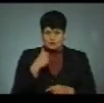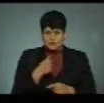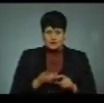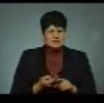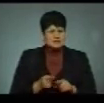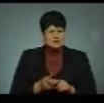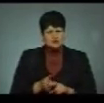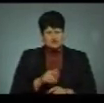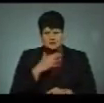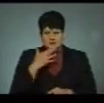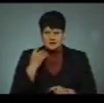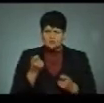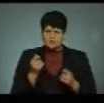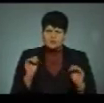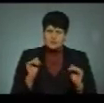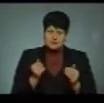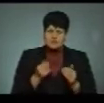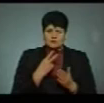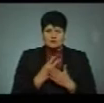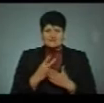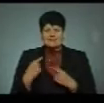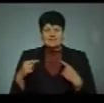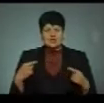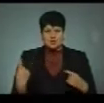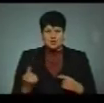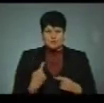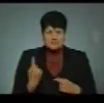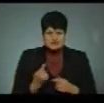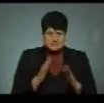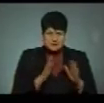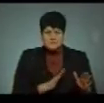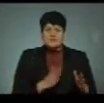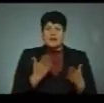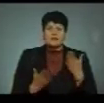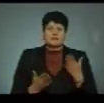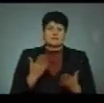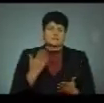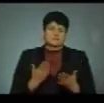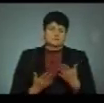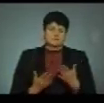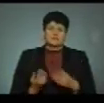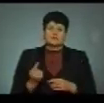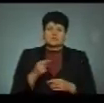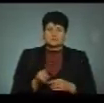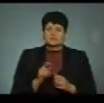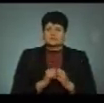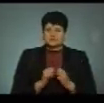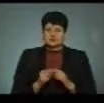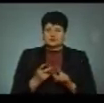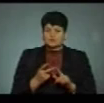багато. Дещо нижчі показники в інших містах Галичини, зокрема, але при тому, що кожен другий